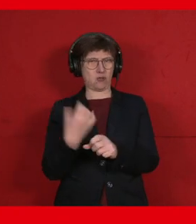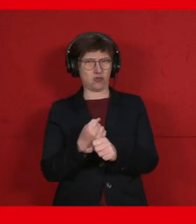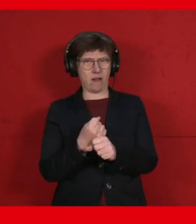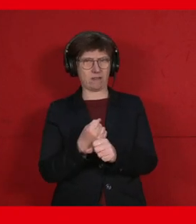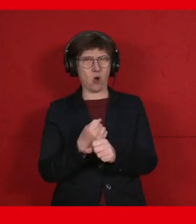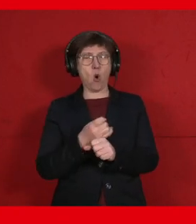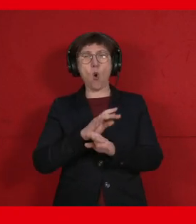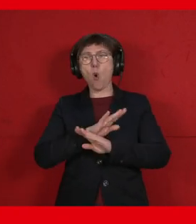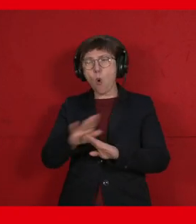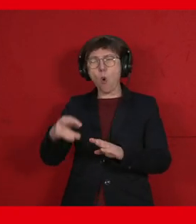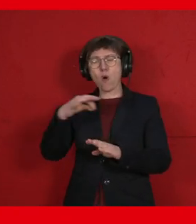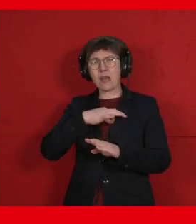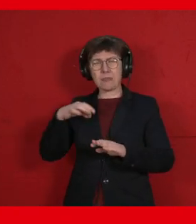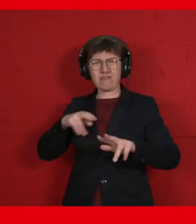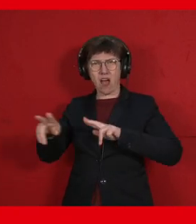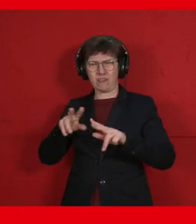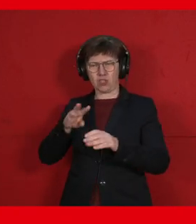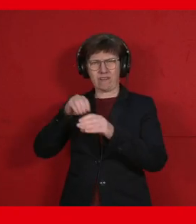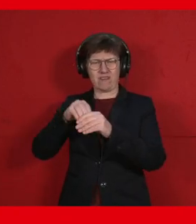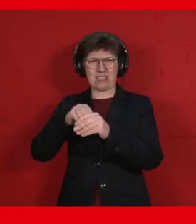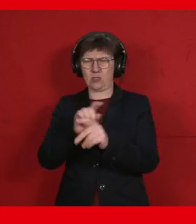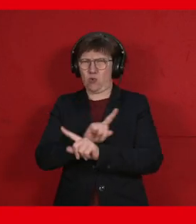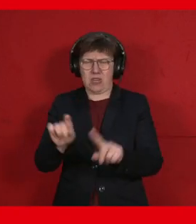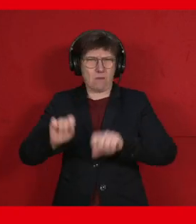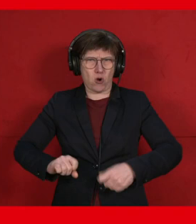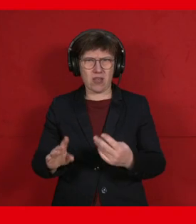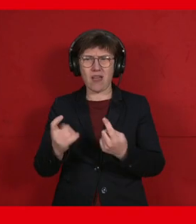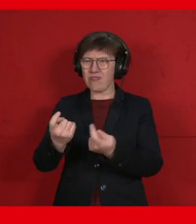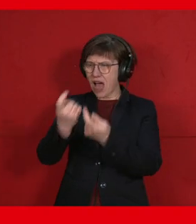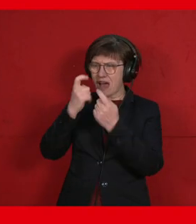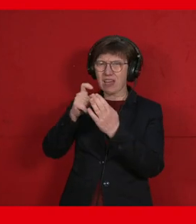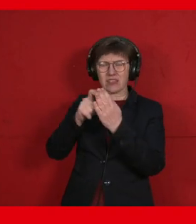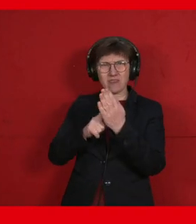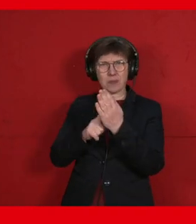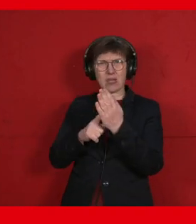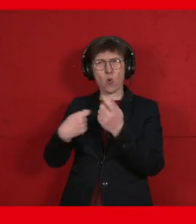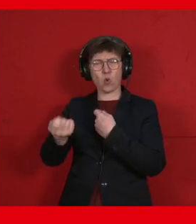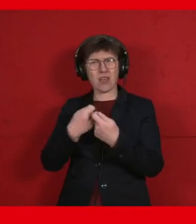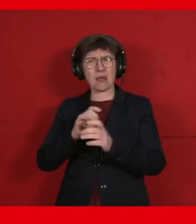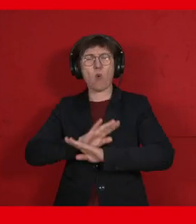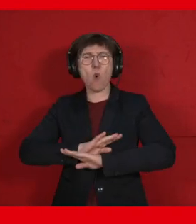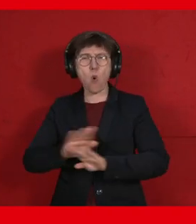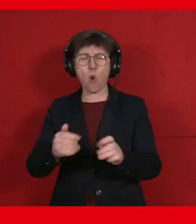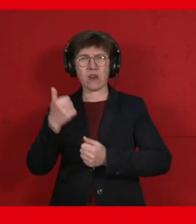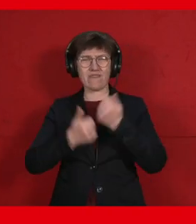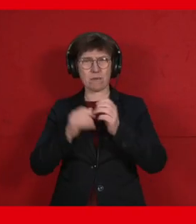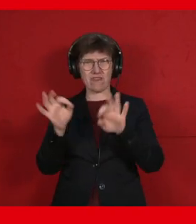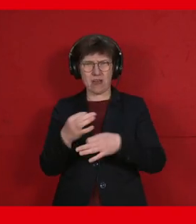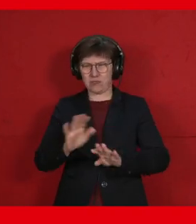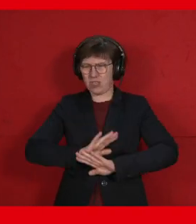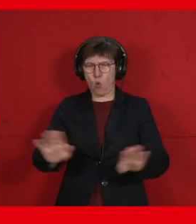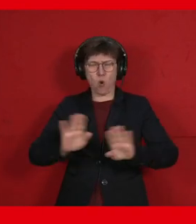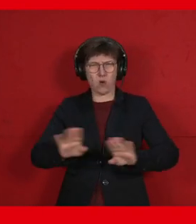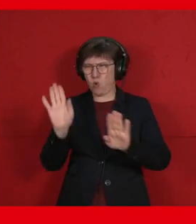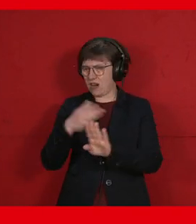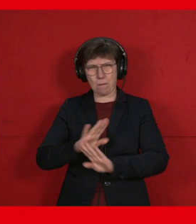Ohne privatwirtschaftliche Investitionen und attraktive Bedingungen für die Unternehmen, ohne diese Wettbewerbsfähigkeit, wird das